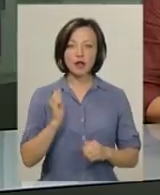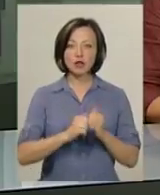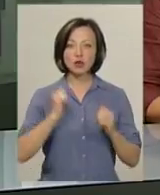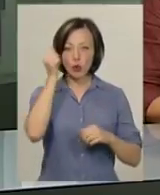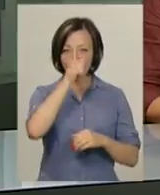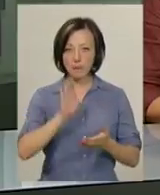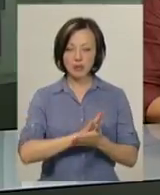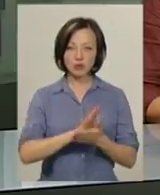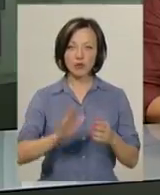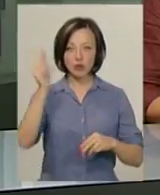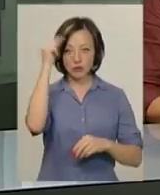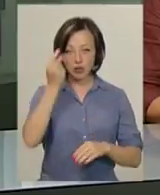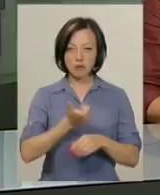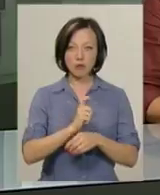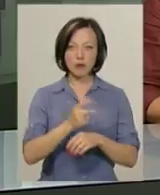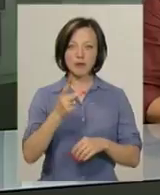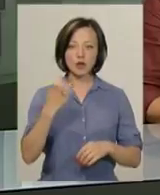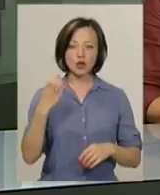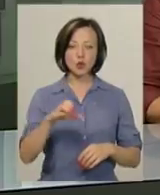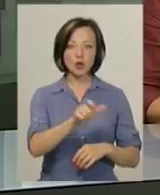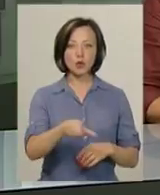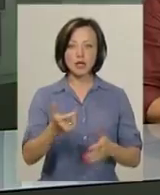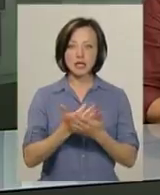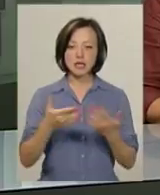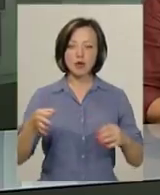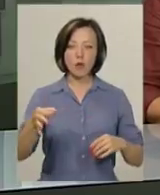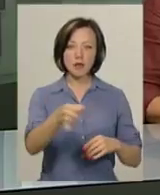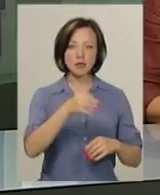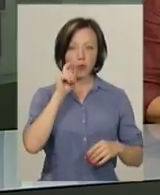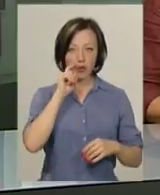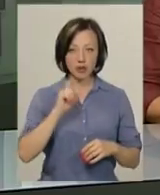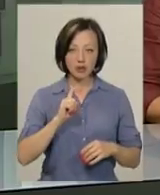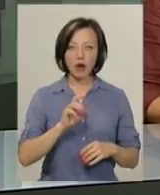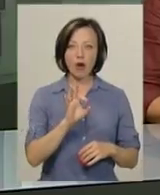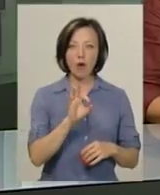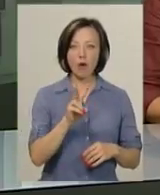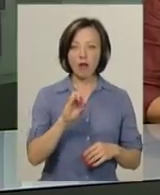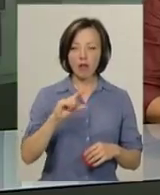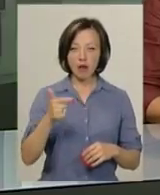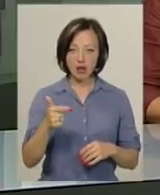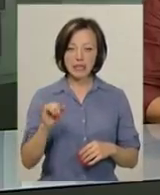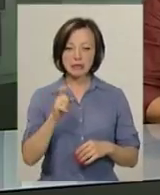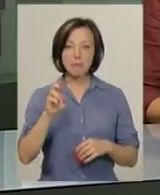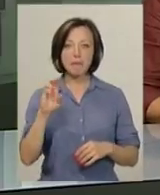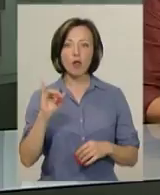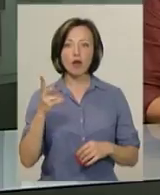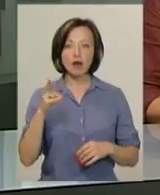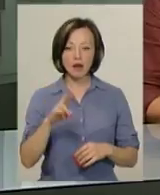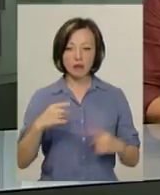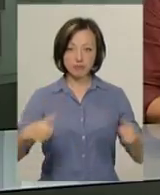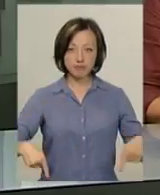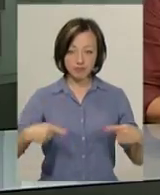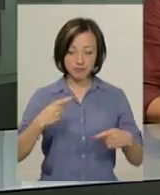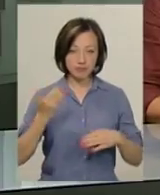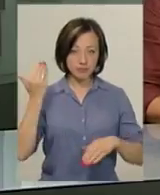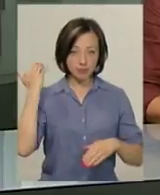там безкоштовно навчається понад 1,5 сотні людей з різних областей України. Олег Михайловський з Білогір'я, відколи пересувається на